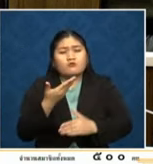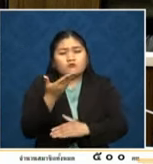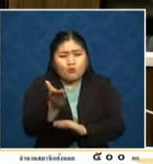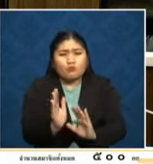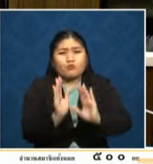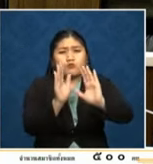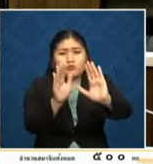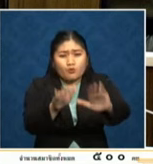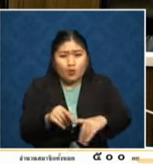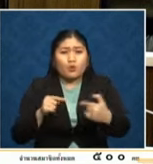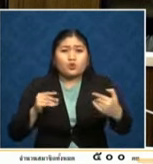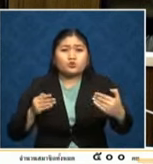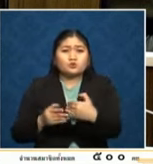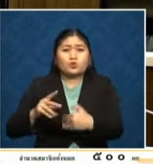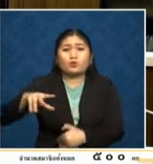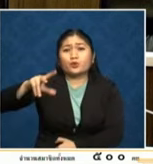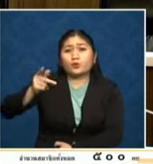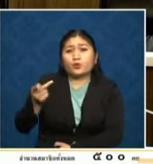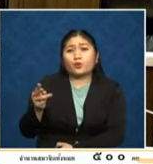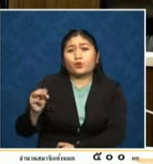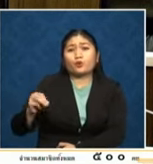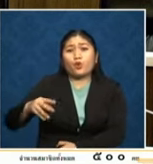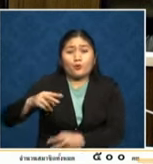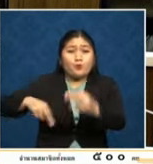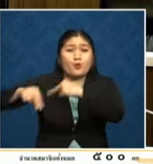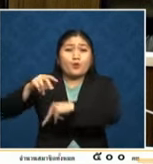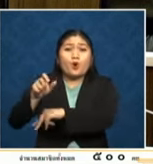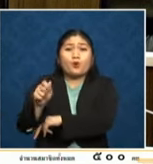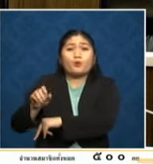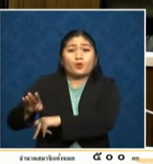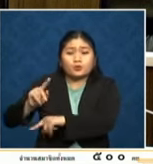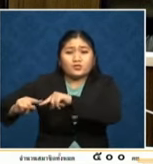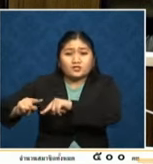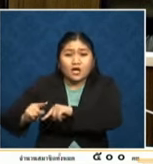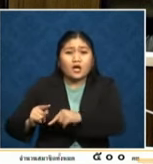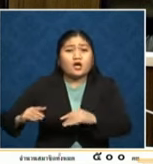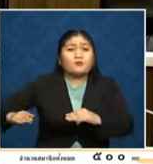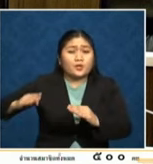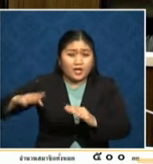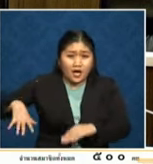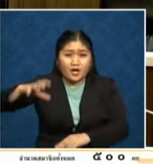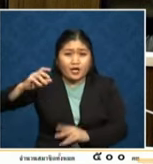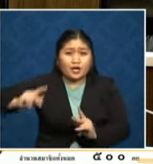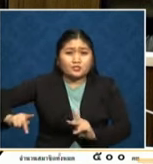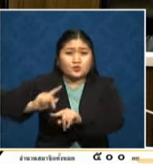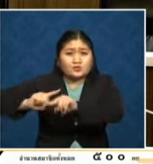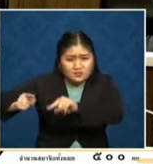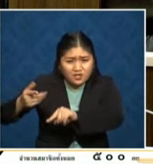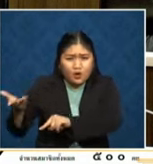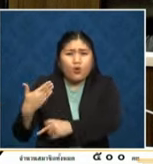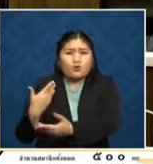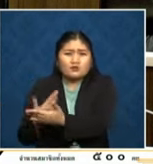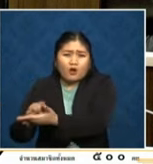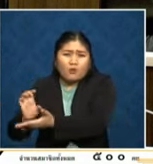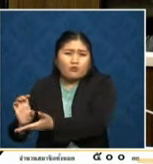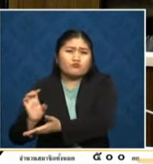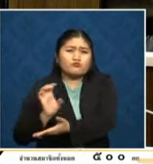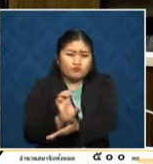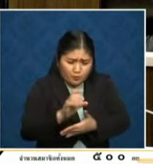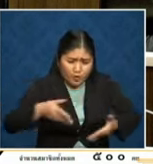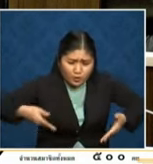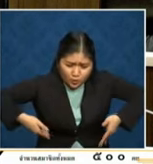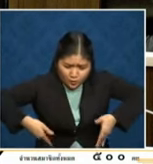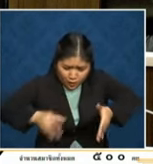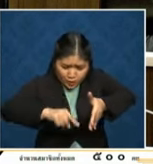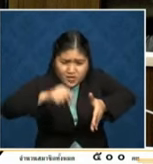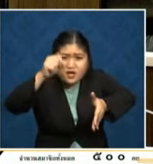ผ่านไปยังกรมส่งเสริมการปกครองท้องถิ่นกระทรวงมหาดไทยได้จัดสรรงบประมาณเพื่อซ่อมแซมเส้นทางดังกล่าวเพื่อความ